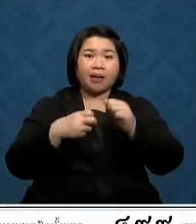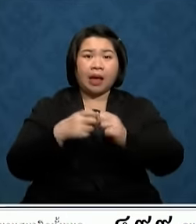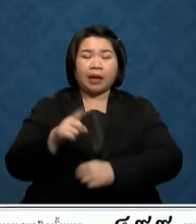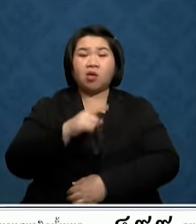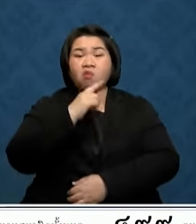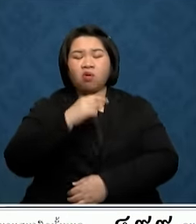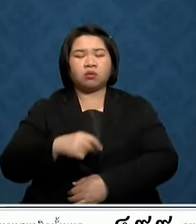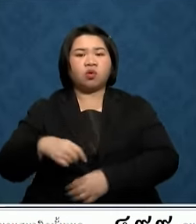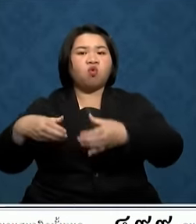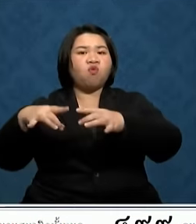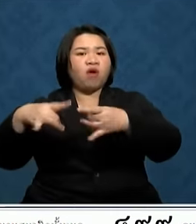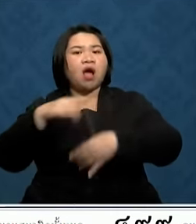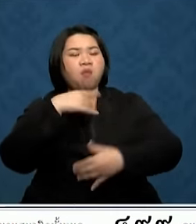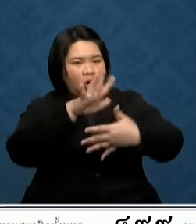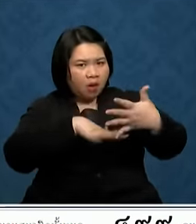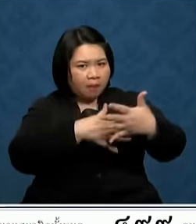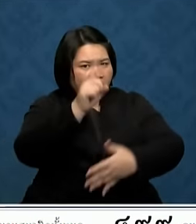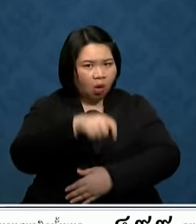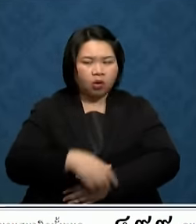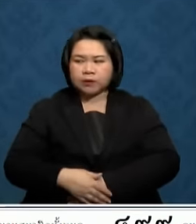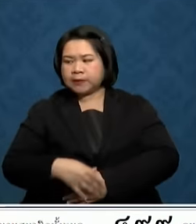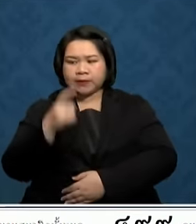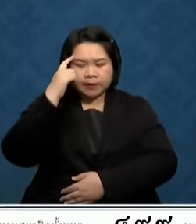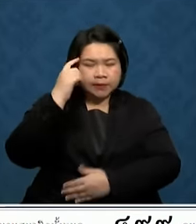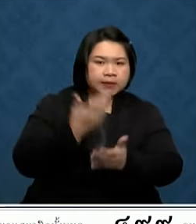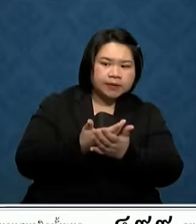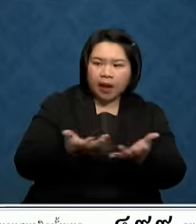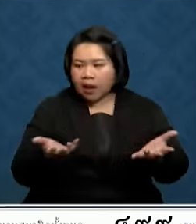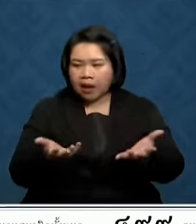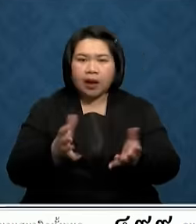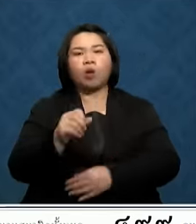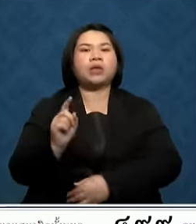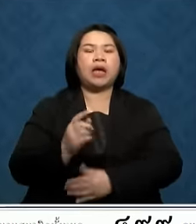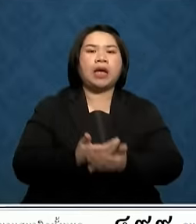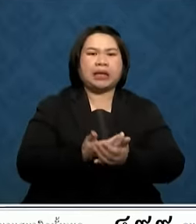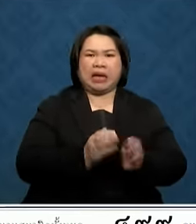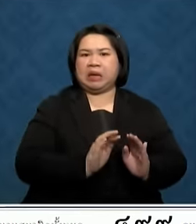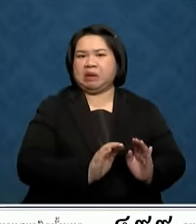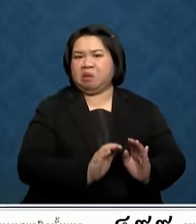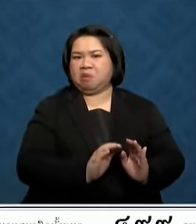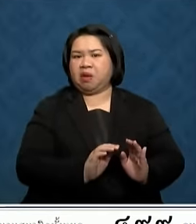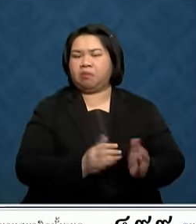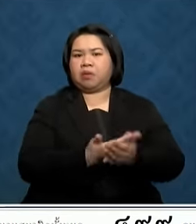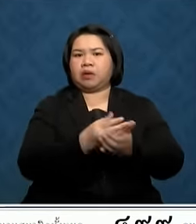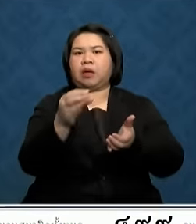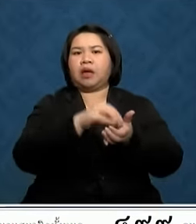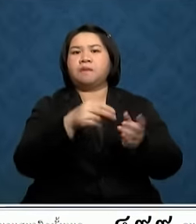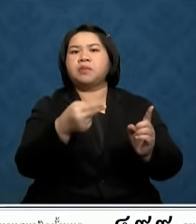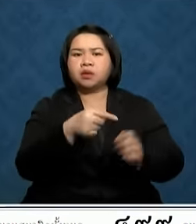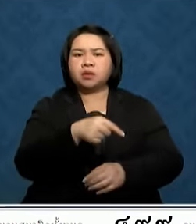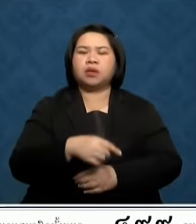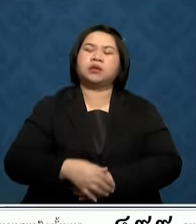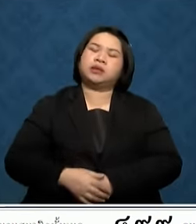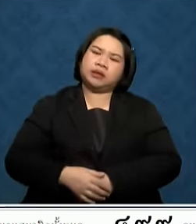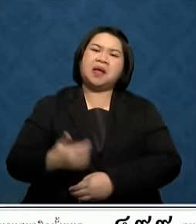พูดว่าต้องมีมาตรการเฉพาะหน้าวิ่งหาเงินอ้าเงินไม่เหลือแล้วเพราะว่าต้องเก็บไว้ทำDigital walletยังต้อง